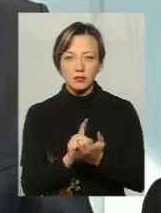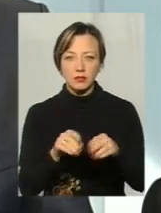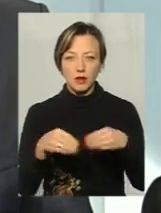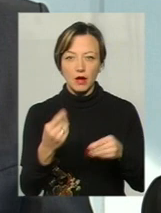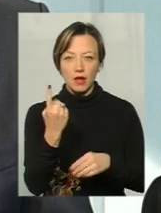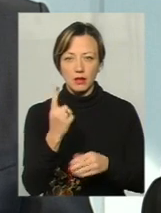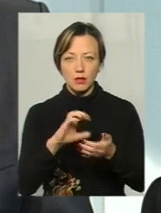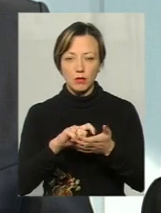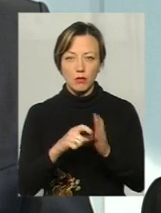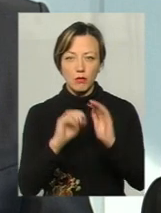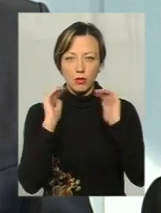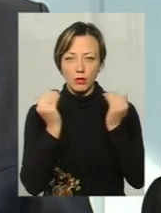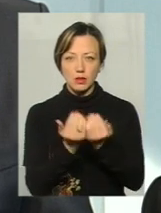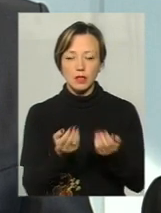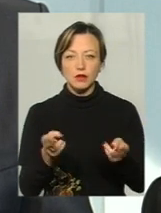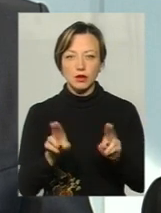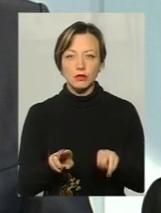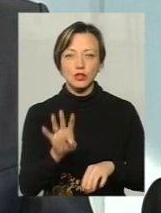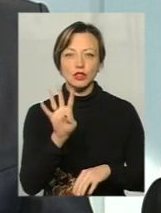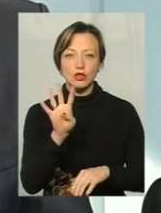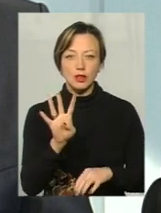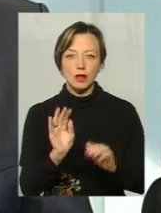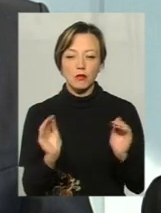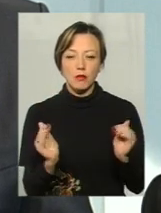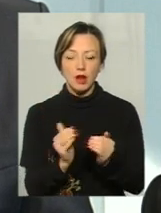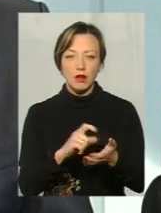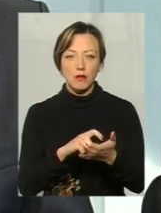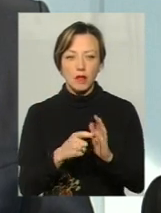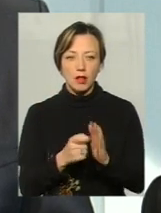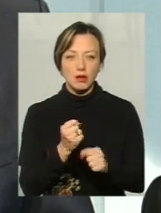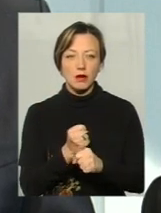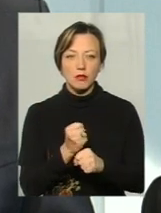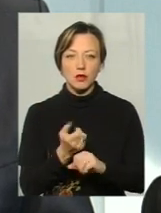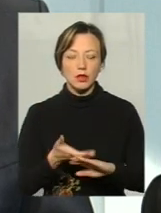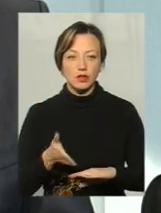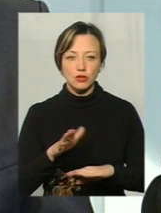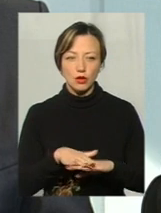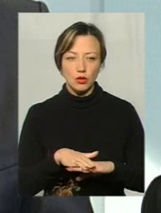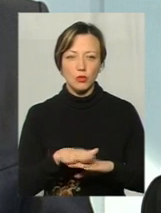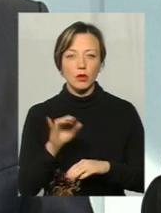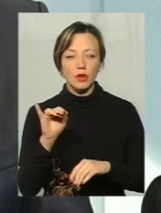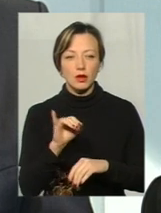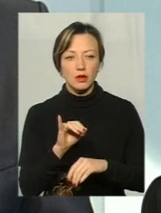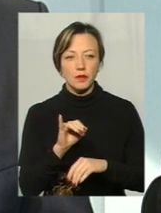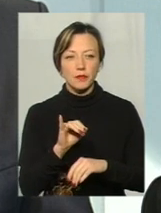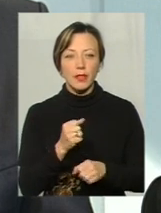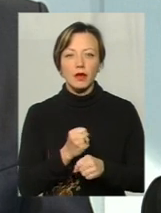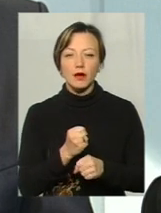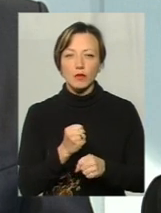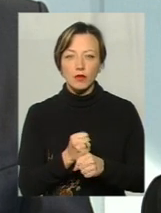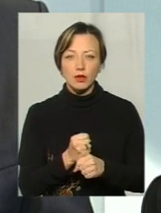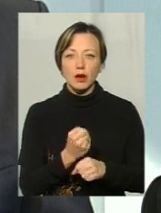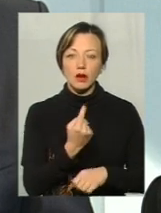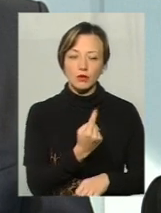один бокс. Значит, остается у нас всего 4 маленьких палаты. Работать очень тяжело, и работать это